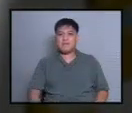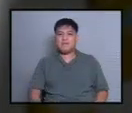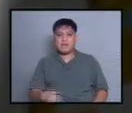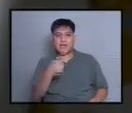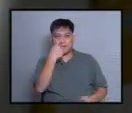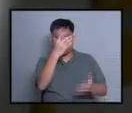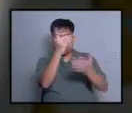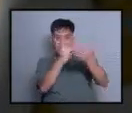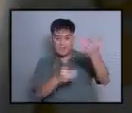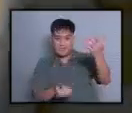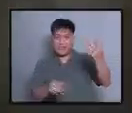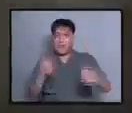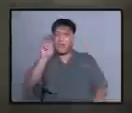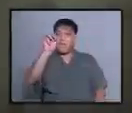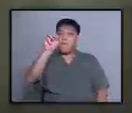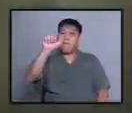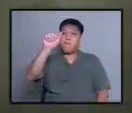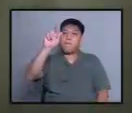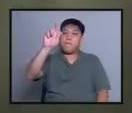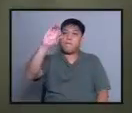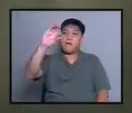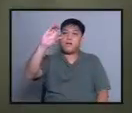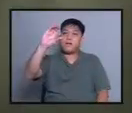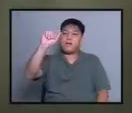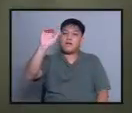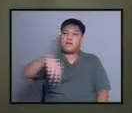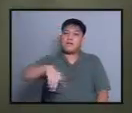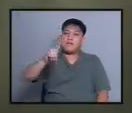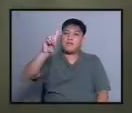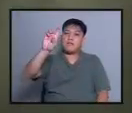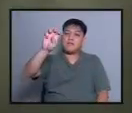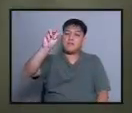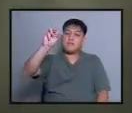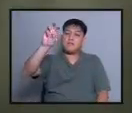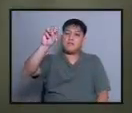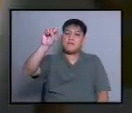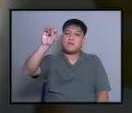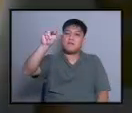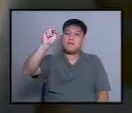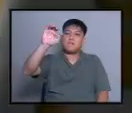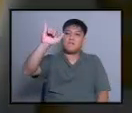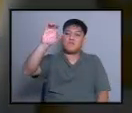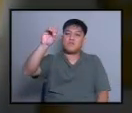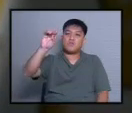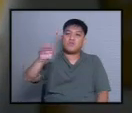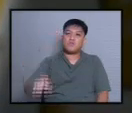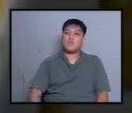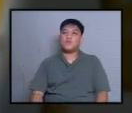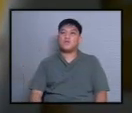disenyong marka demonyo ni Fernando Amorsolo, ang ating unang pambansang